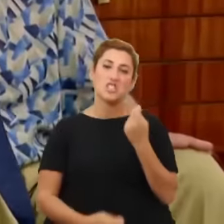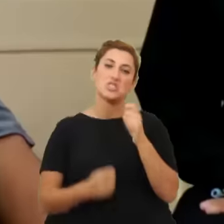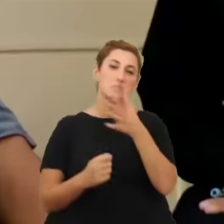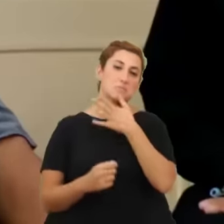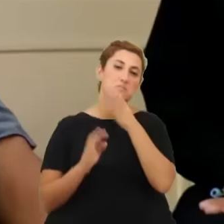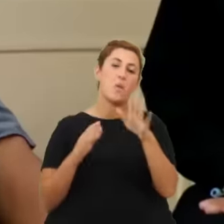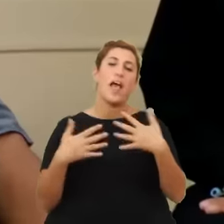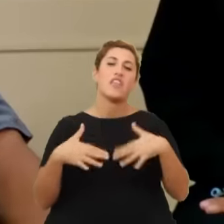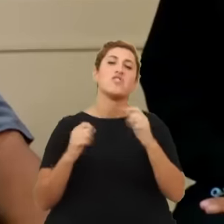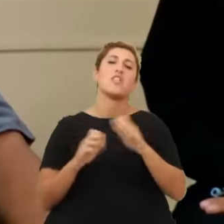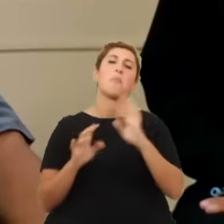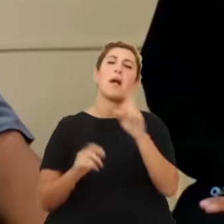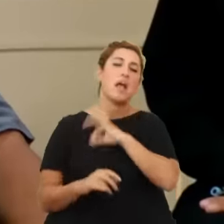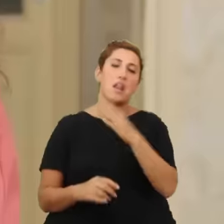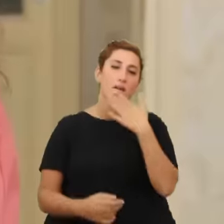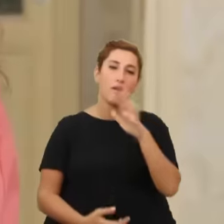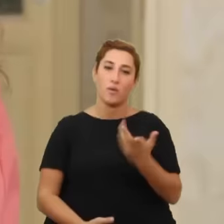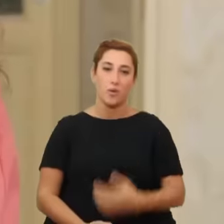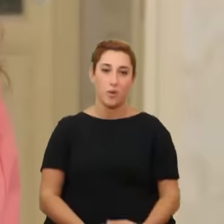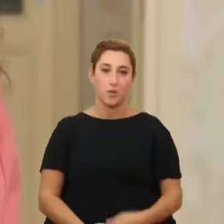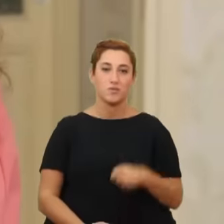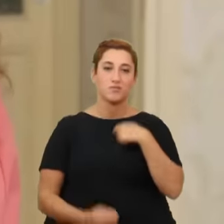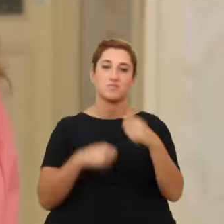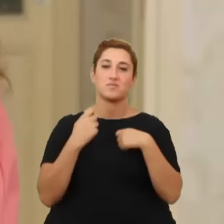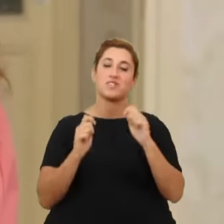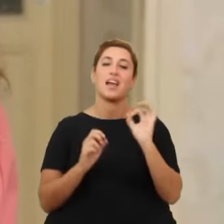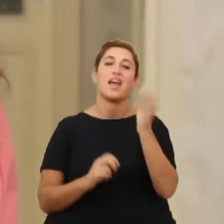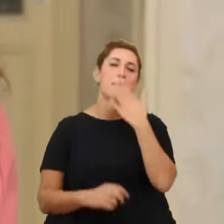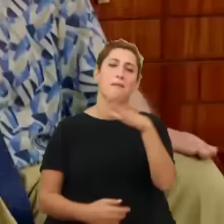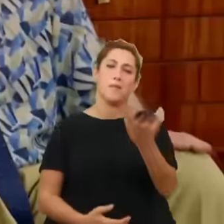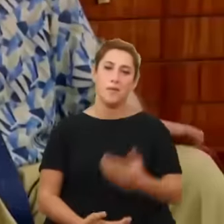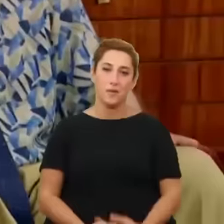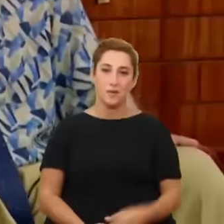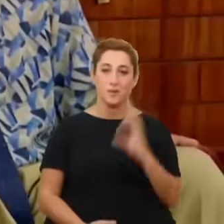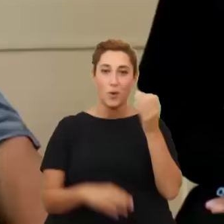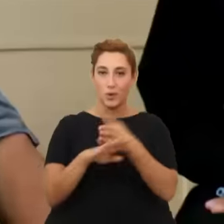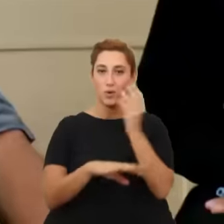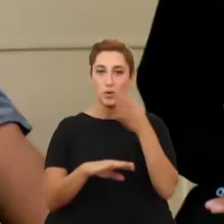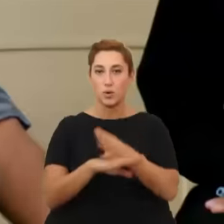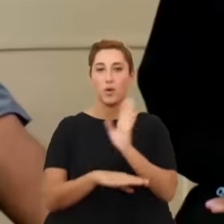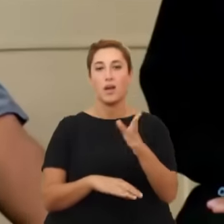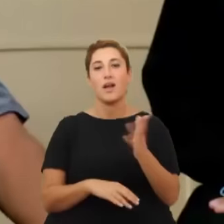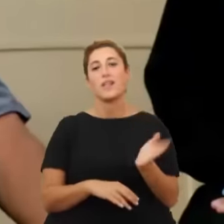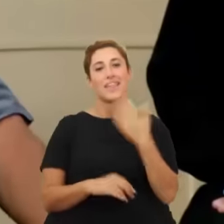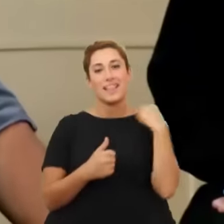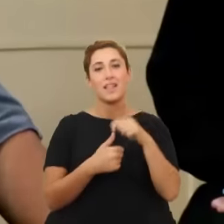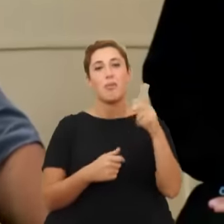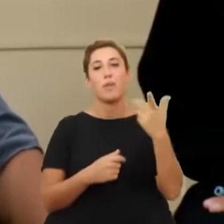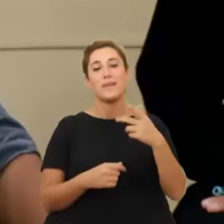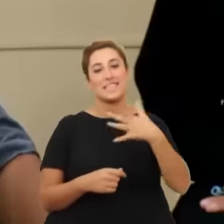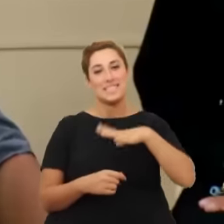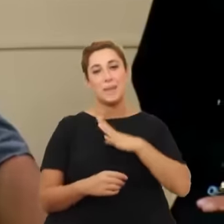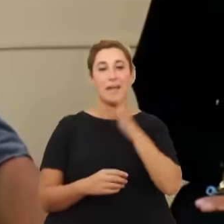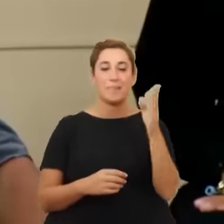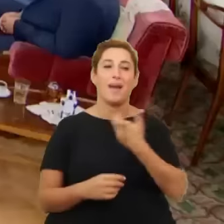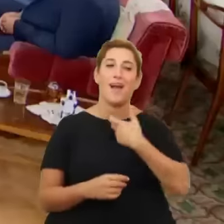O kadar heyecan yapma ya, hiç gerek yok ya. İcat çıkarmaya gerek yok yani. Doğru, çok doğru. Ya yine de böyle bir istemek lazım